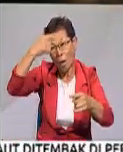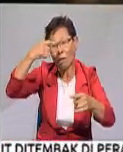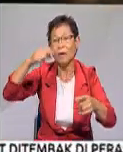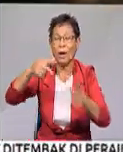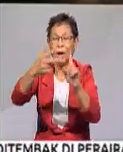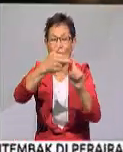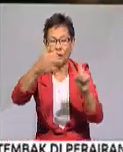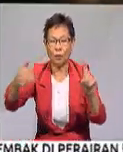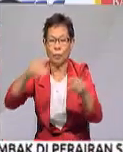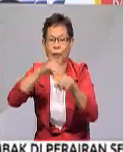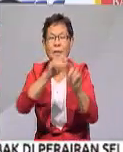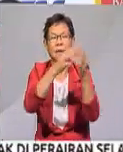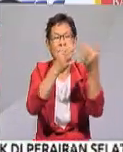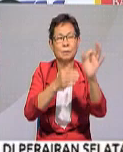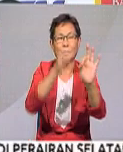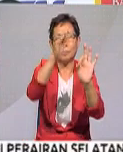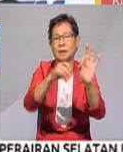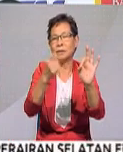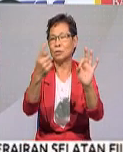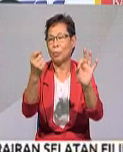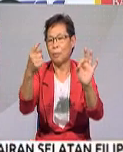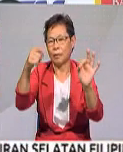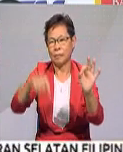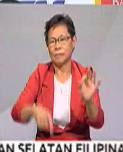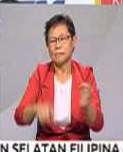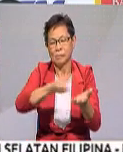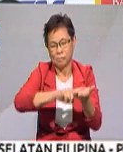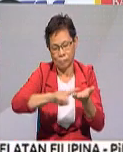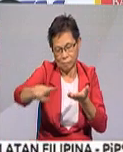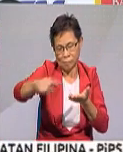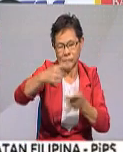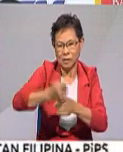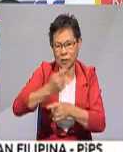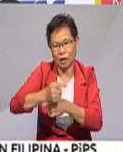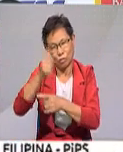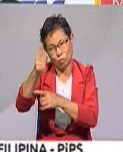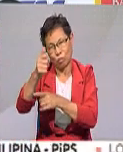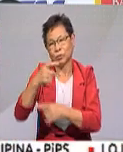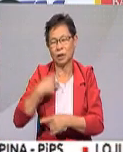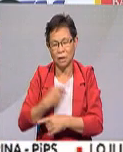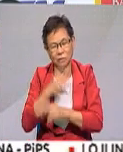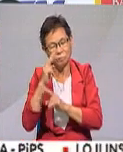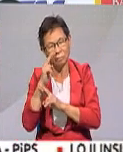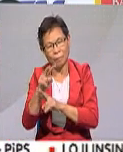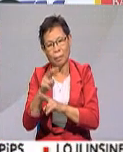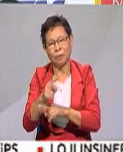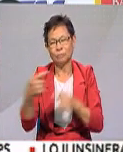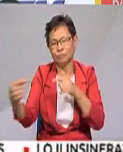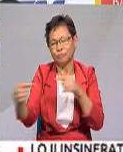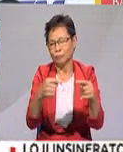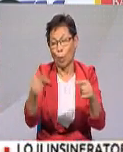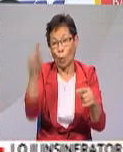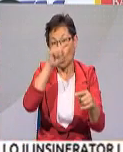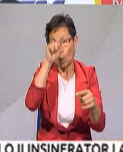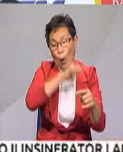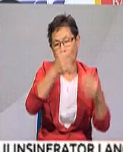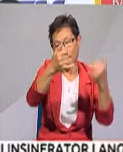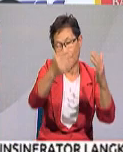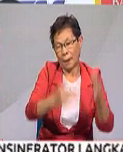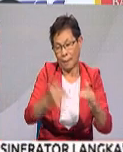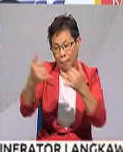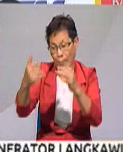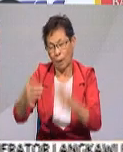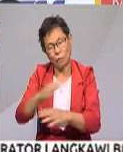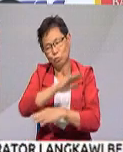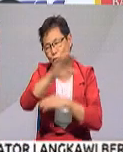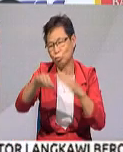19 November. Sepanjang minggu ini latihan begitu baik dan kita nampak saingan sengit antara pemain-pemain,